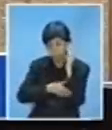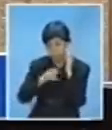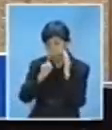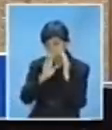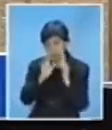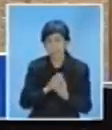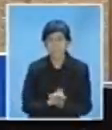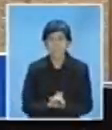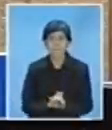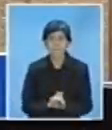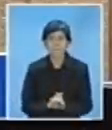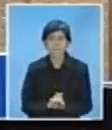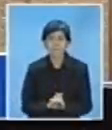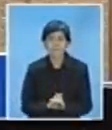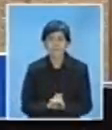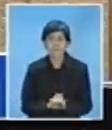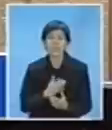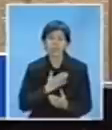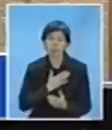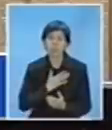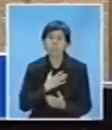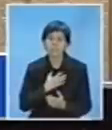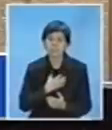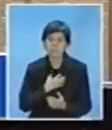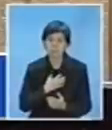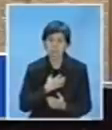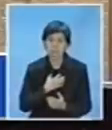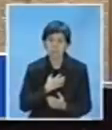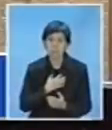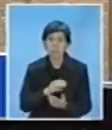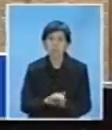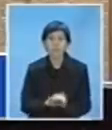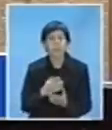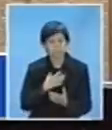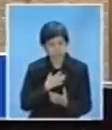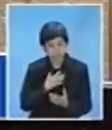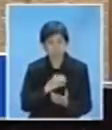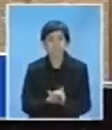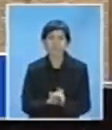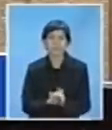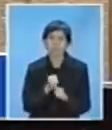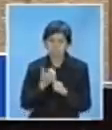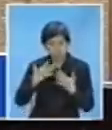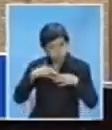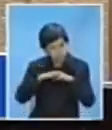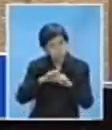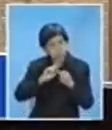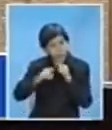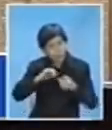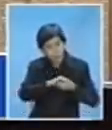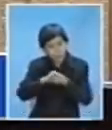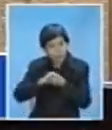ครับผมอยากเราเนี่ยต้องการให้เห็นความปองดองระหว่างเพื่อนบ้า